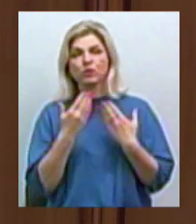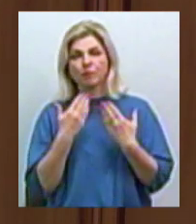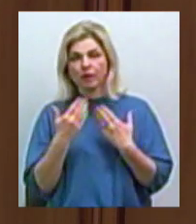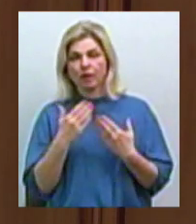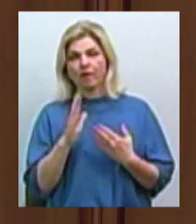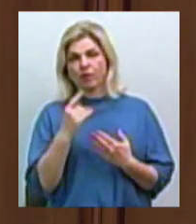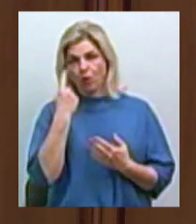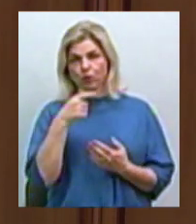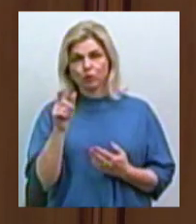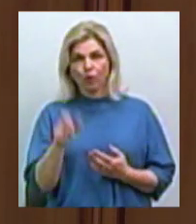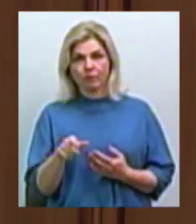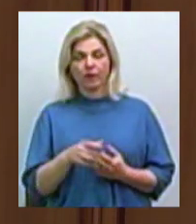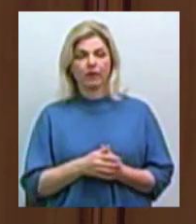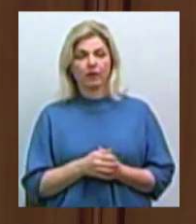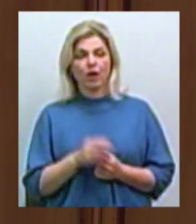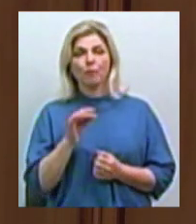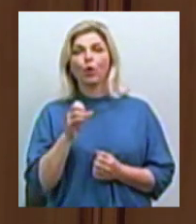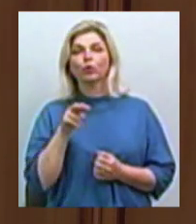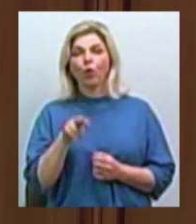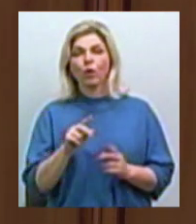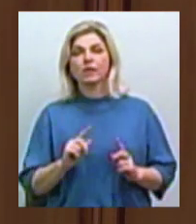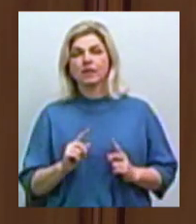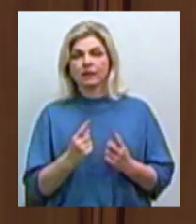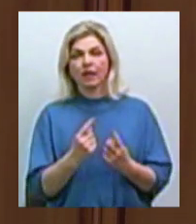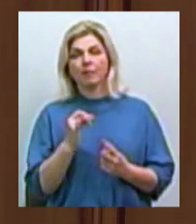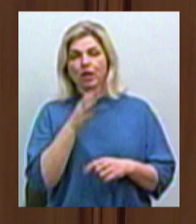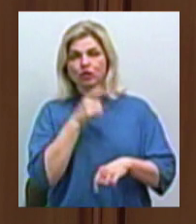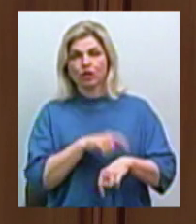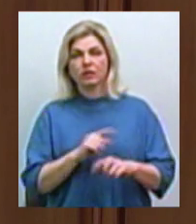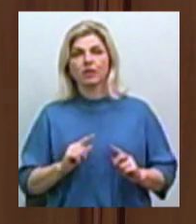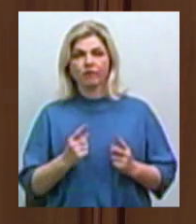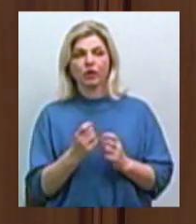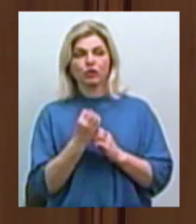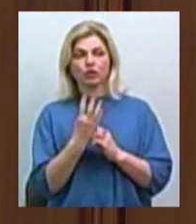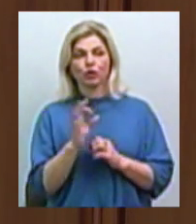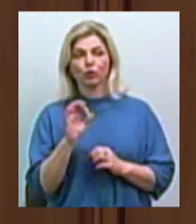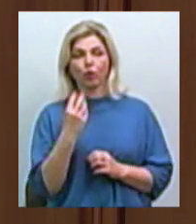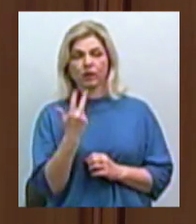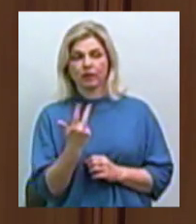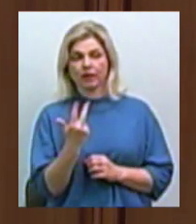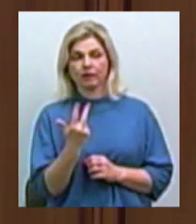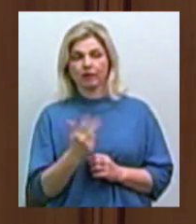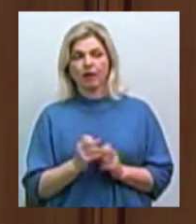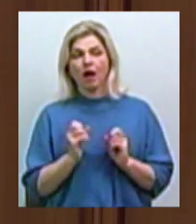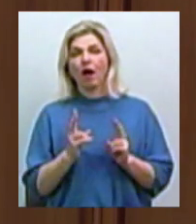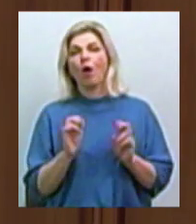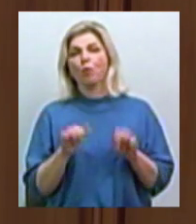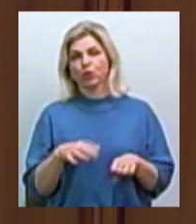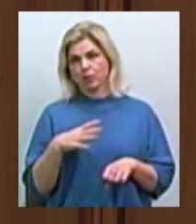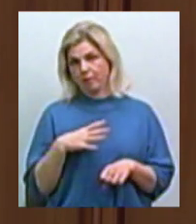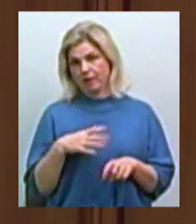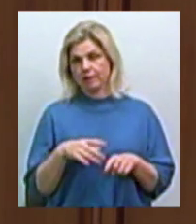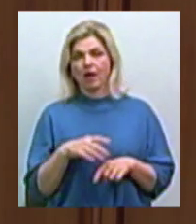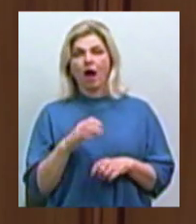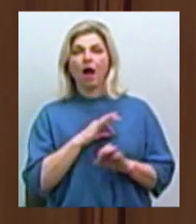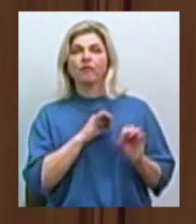особі. Протокол затримання вказано, що час затримання 14.03. Як це може бути?